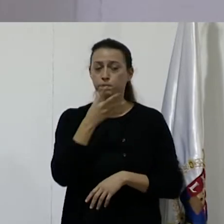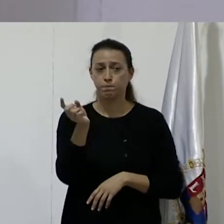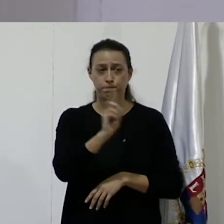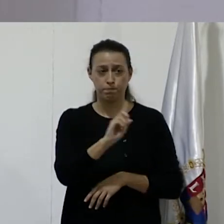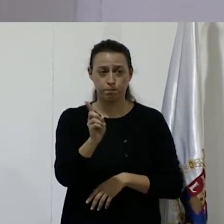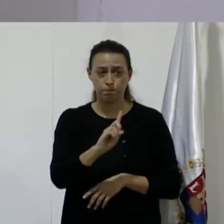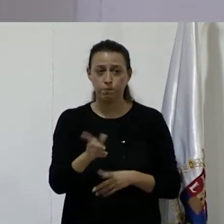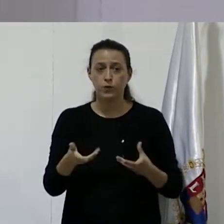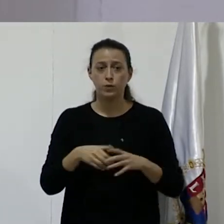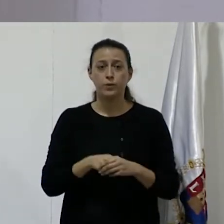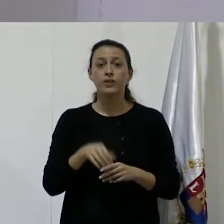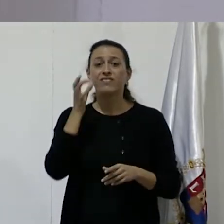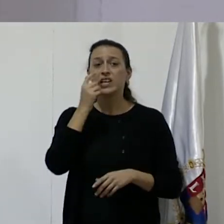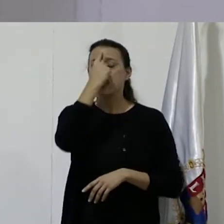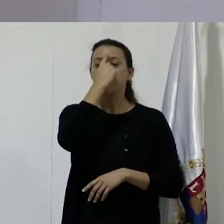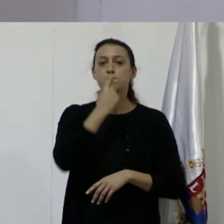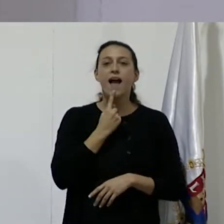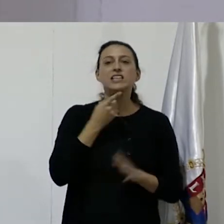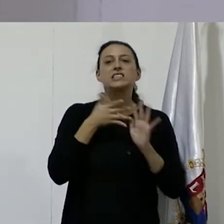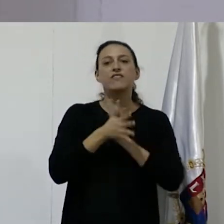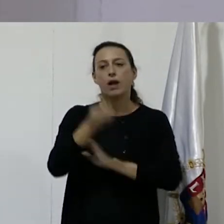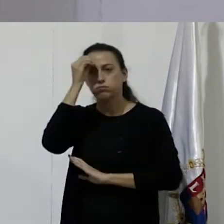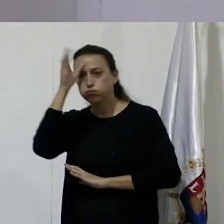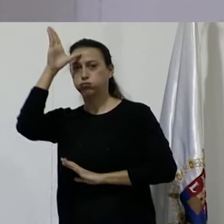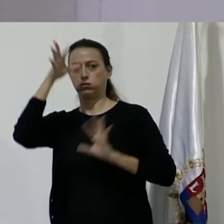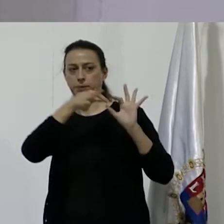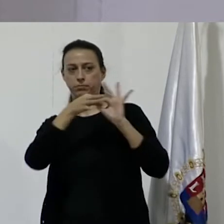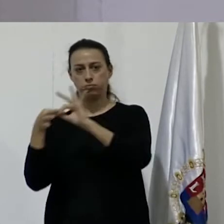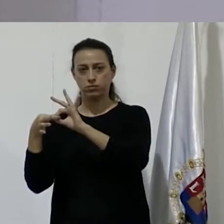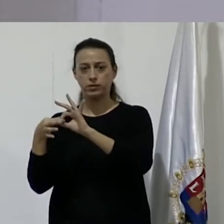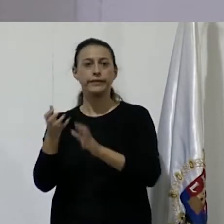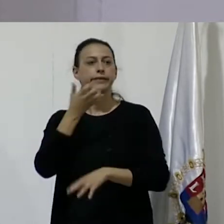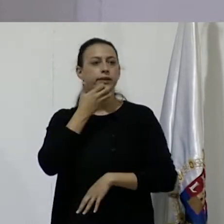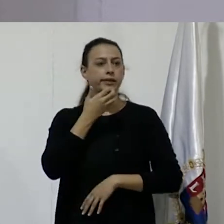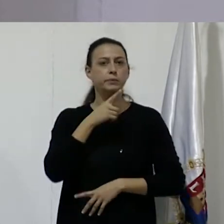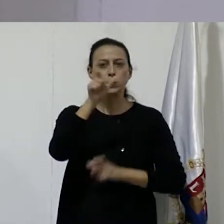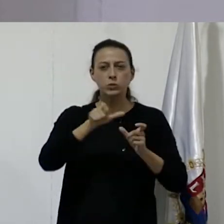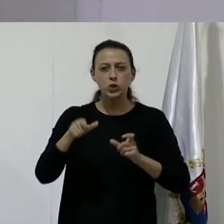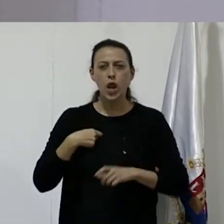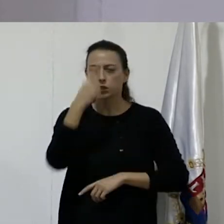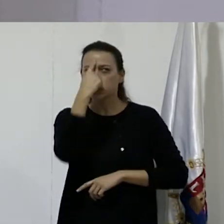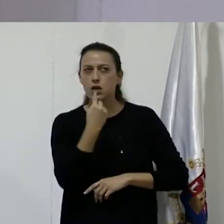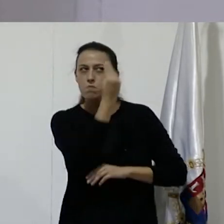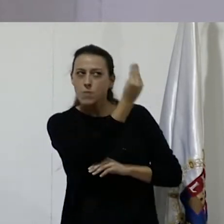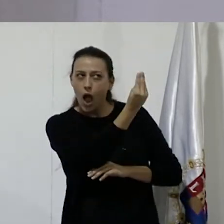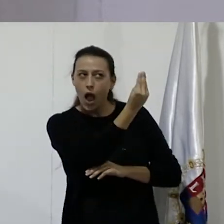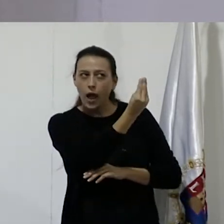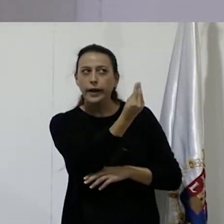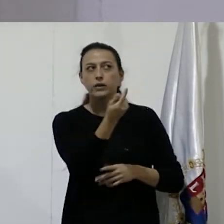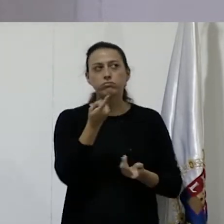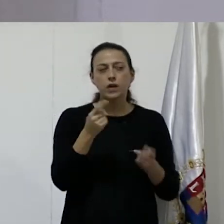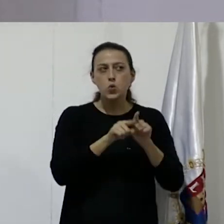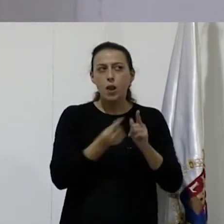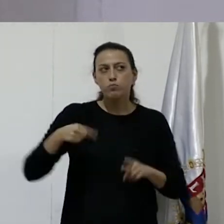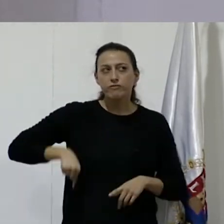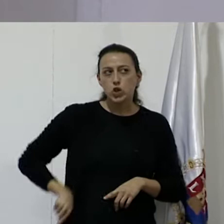es coneixement. Saber de les imatges requereix saber-ne de la génesi. Si a la pintura moderna